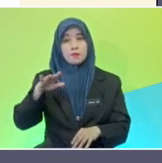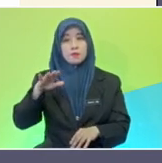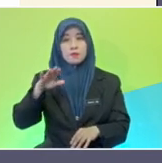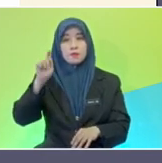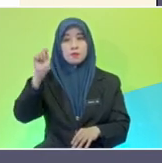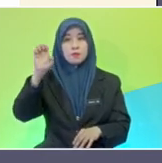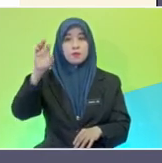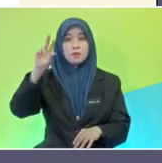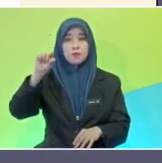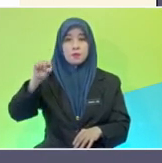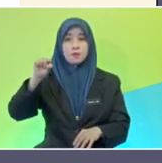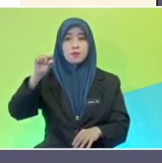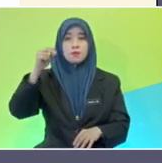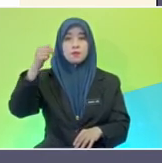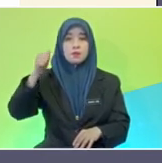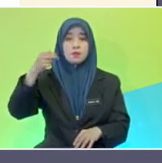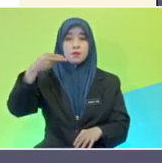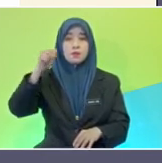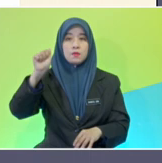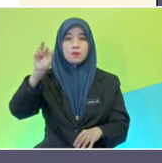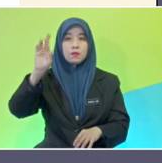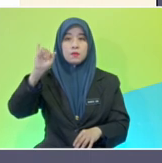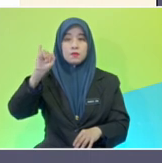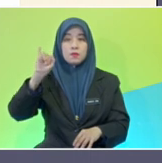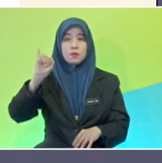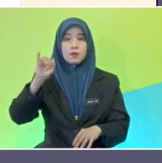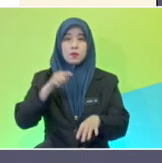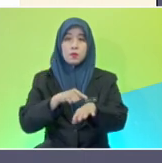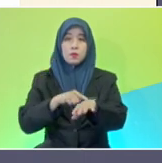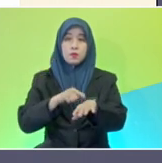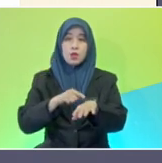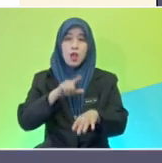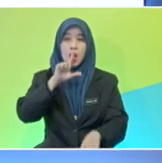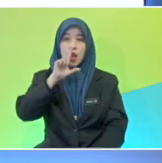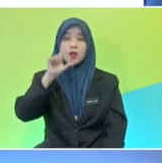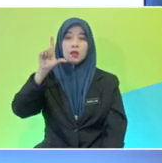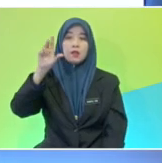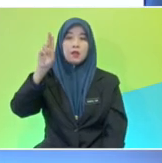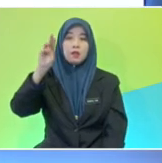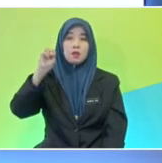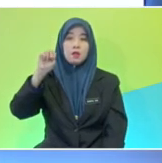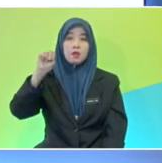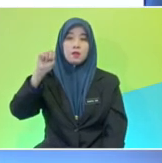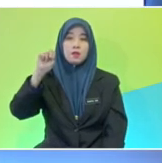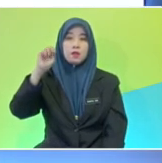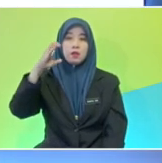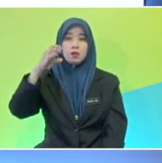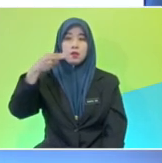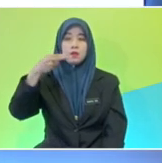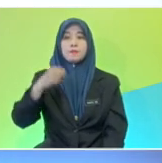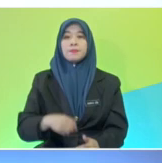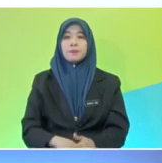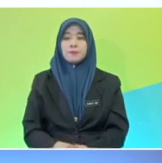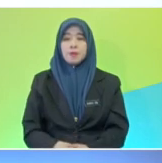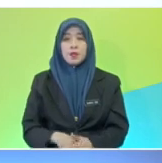Kita makan tengah hari ataupun dalam bahasa Inggeris kita sebut lunch. Itu tengah hari kan, kita makan tengah hari kita sebut lunch. Okey,